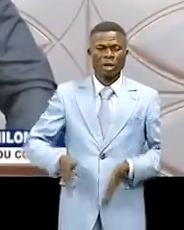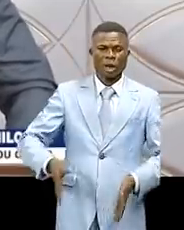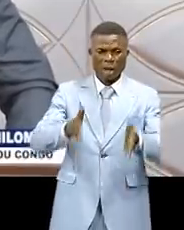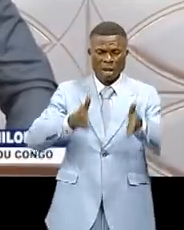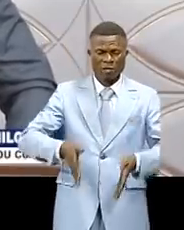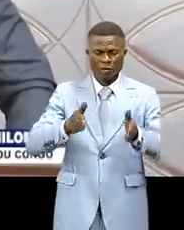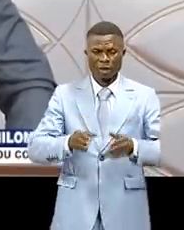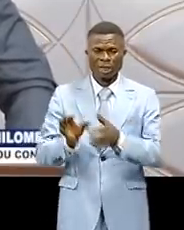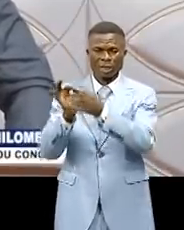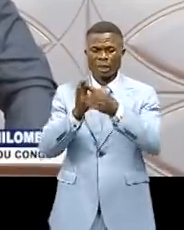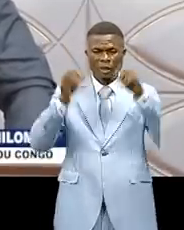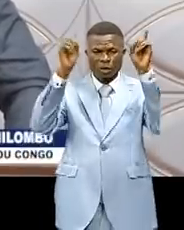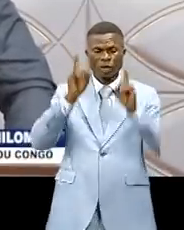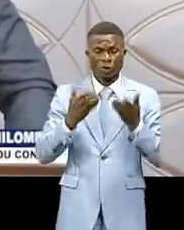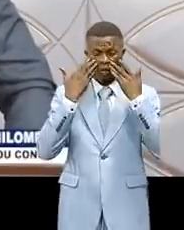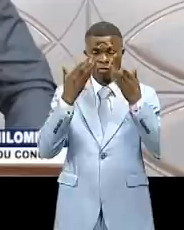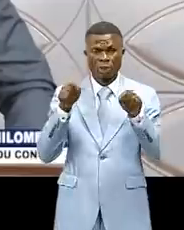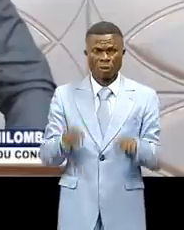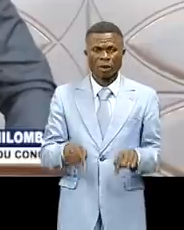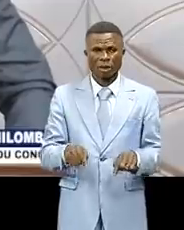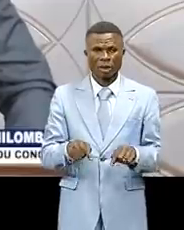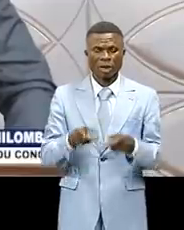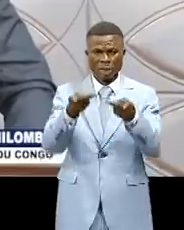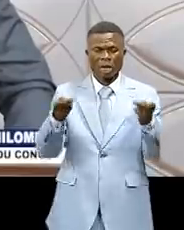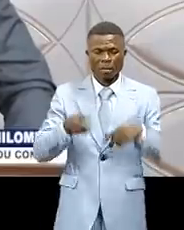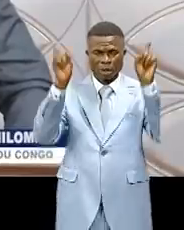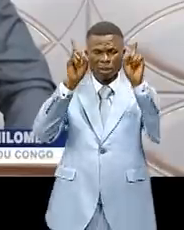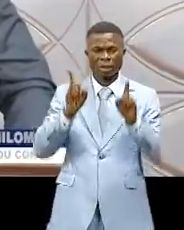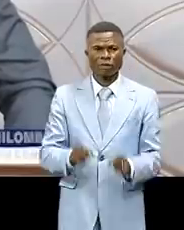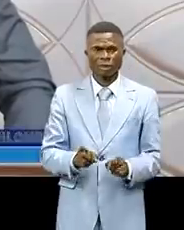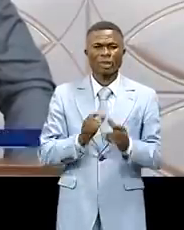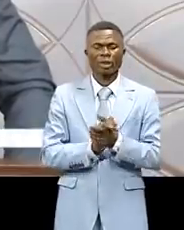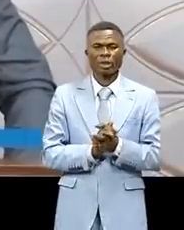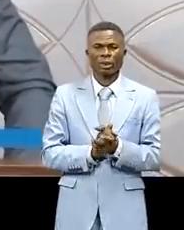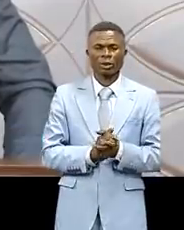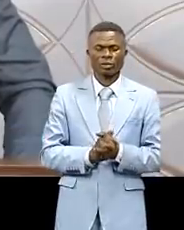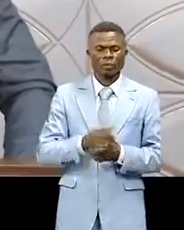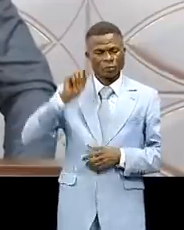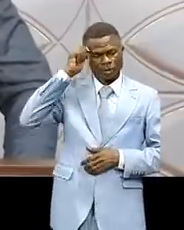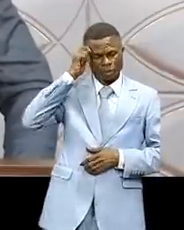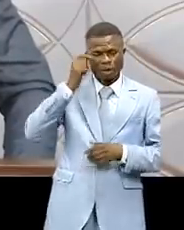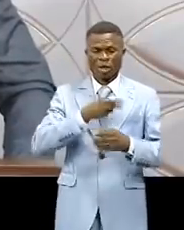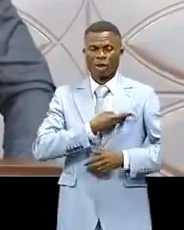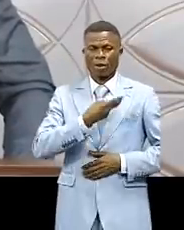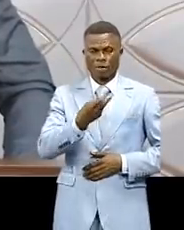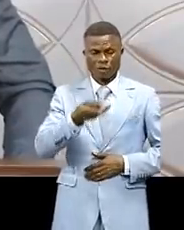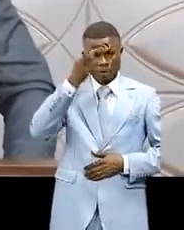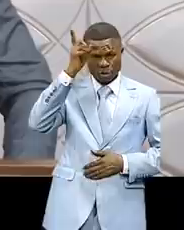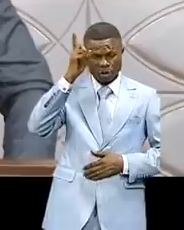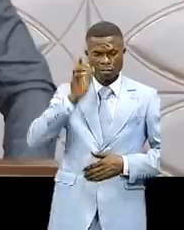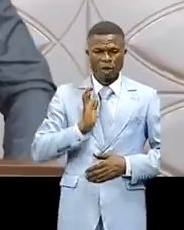africaine voici maintenant la place de l'afrique pour nous rappeler la vocation première de notre